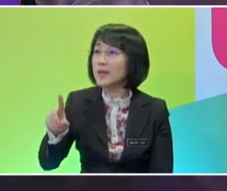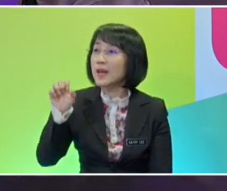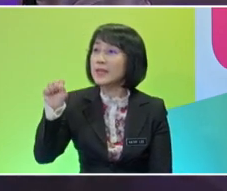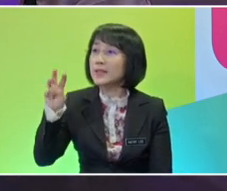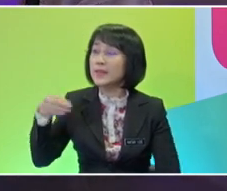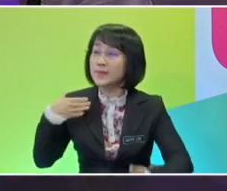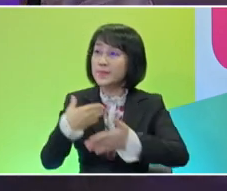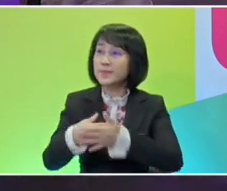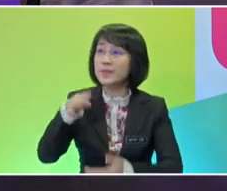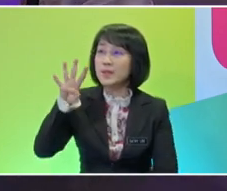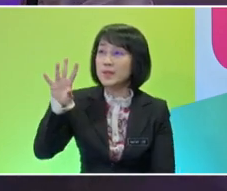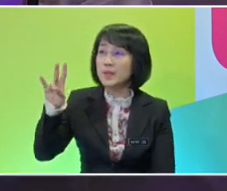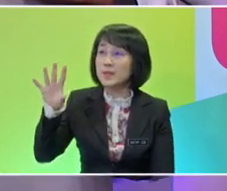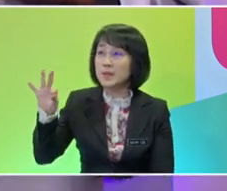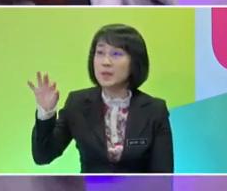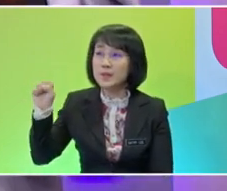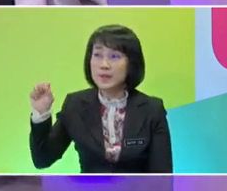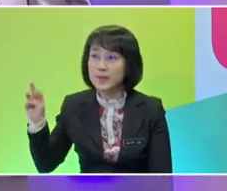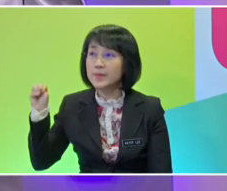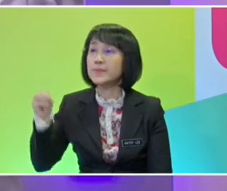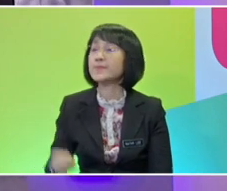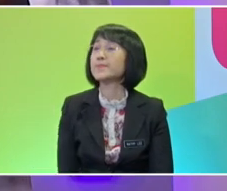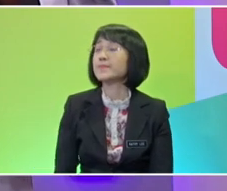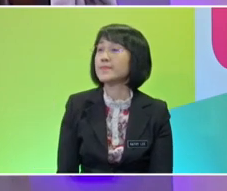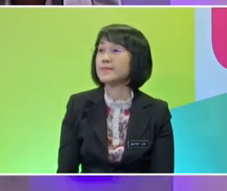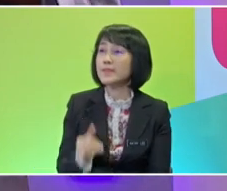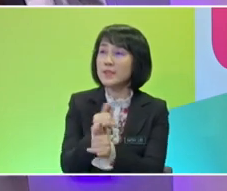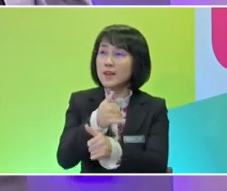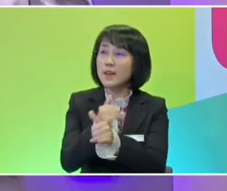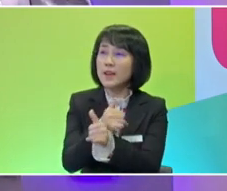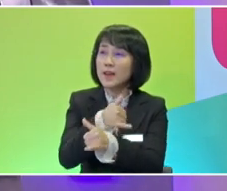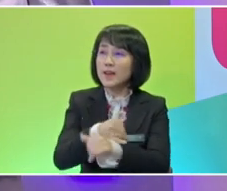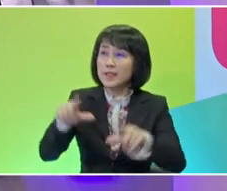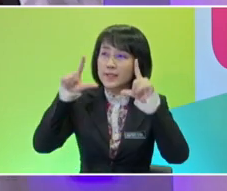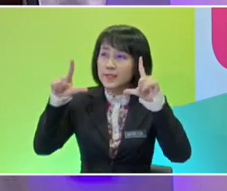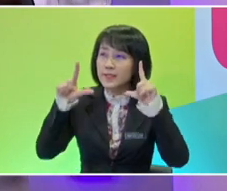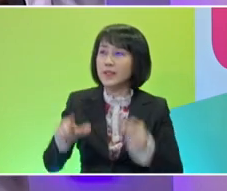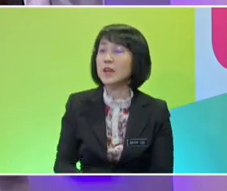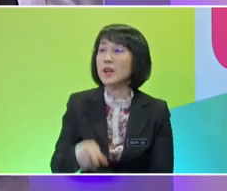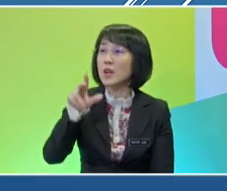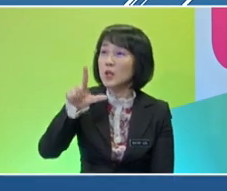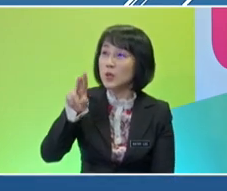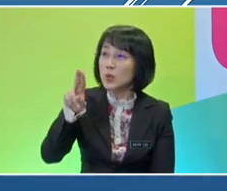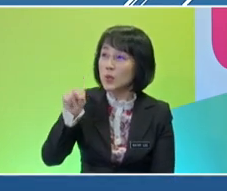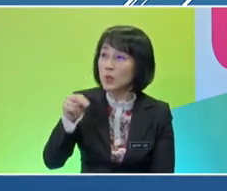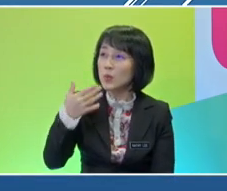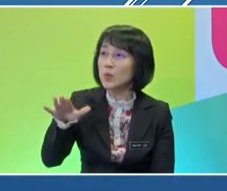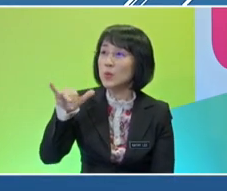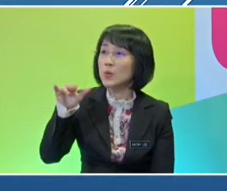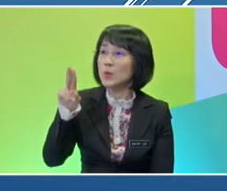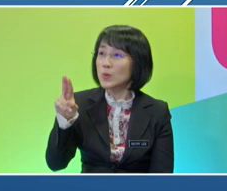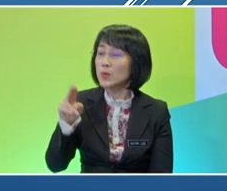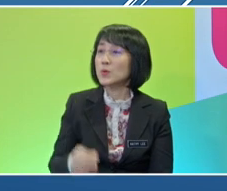sehingga 479 sebelum masih karya-karya dia seperti luyu and the dan ini adalah